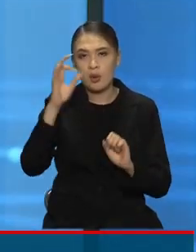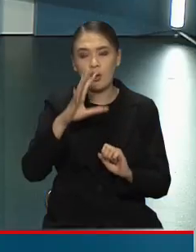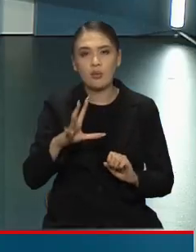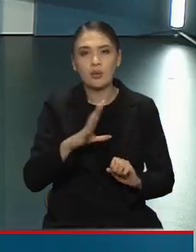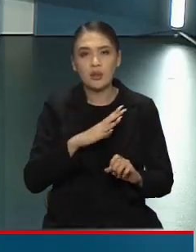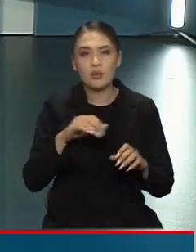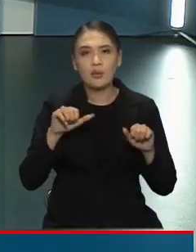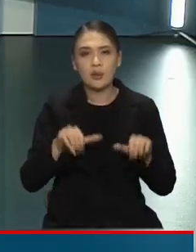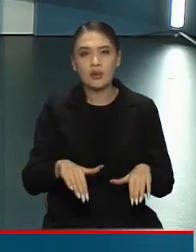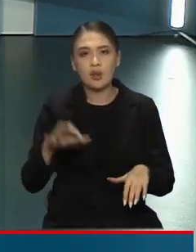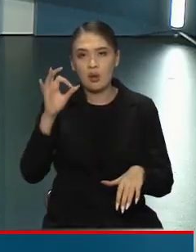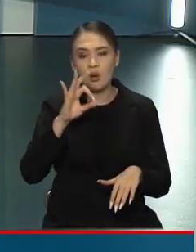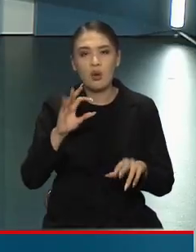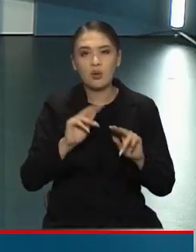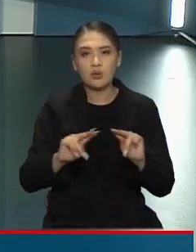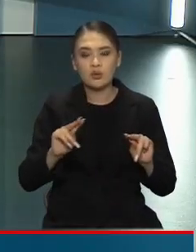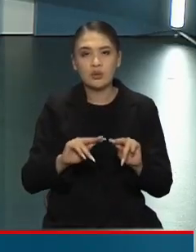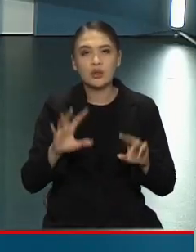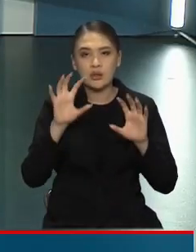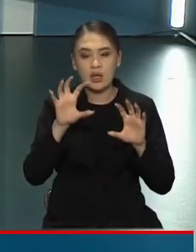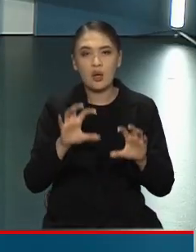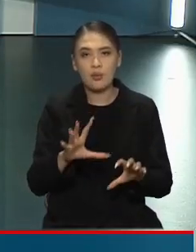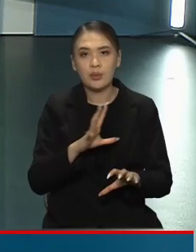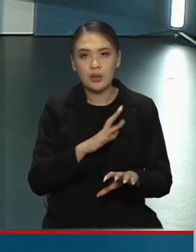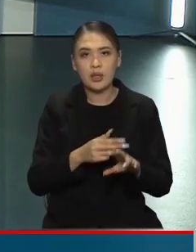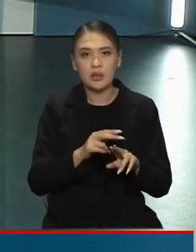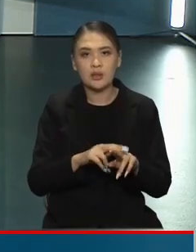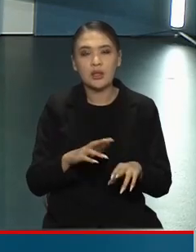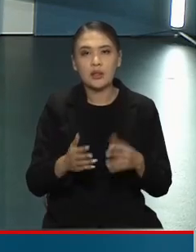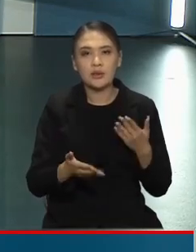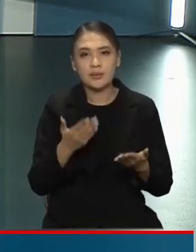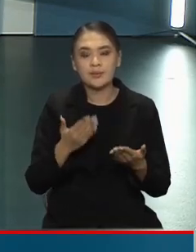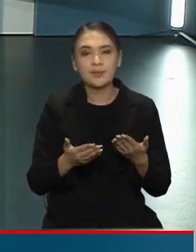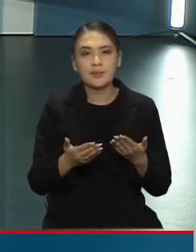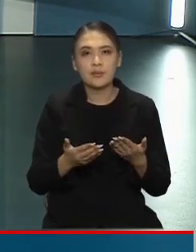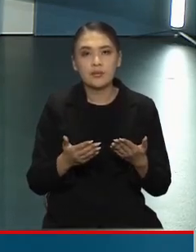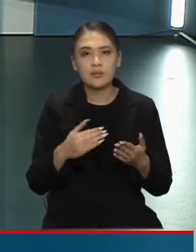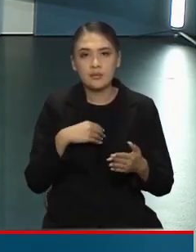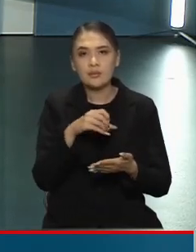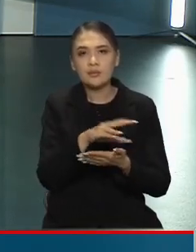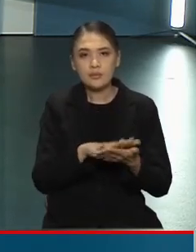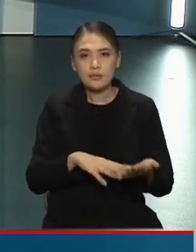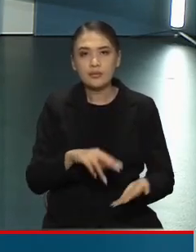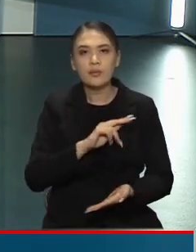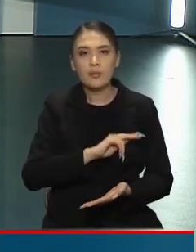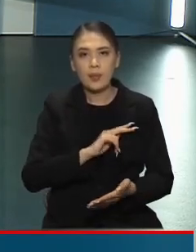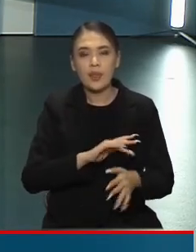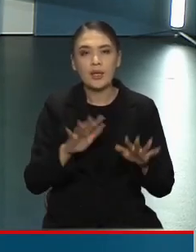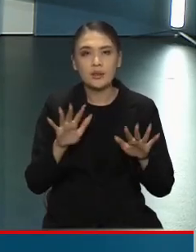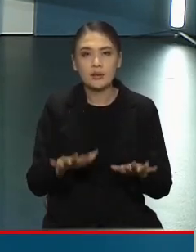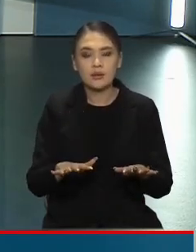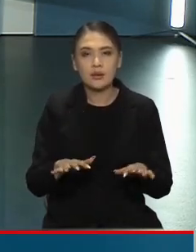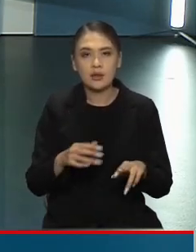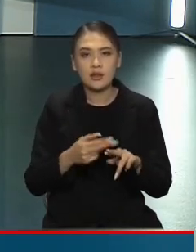педагога. Он, скажем так, в какой-то степени повлиял на то, чтобы я продолжал работать, да, в этой сфере.